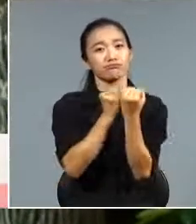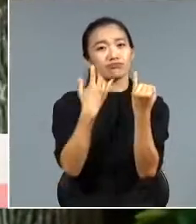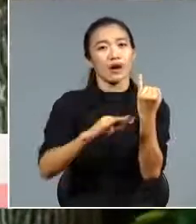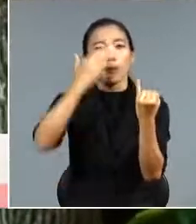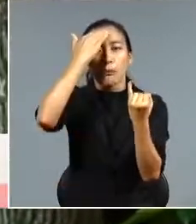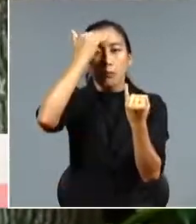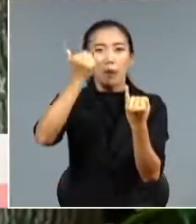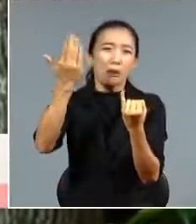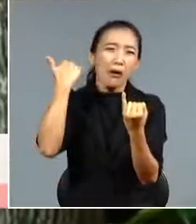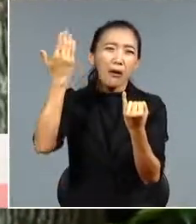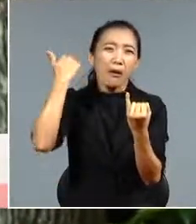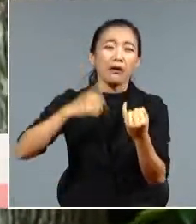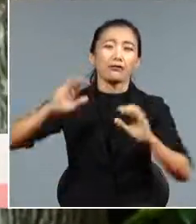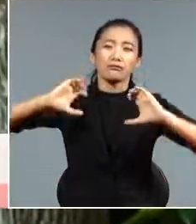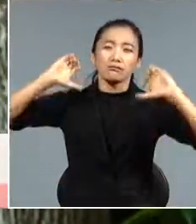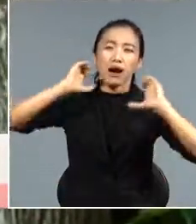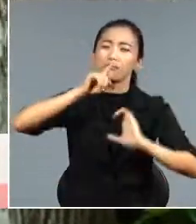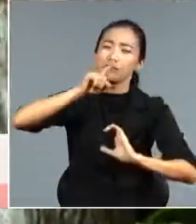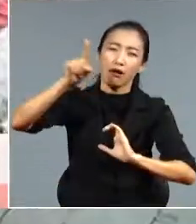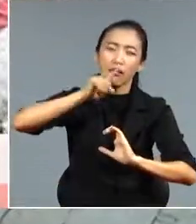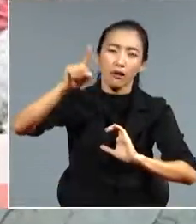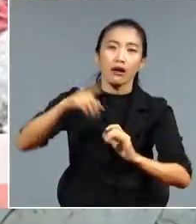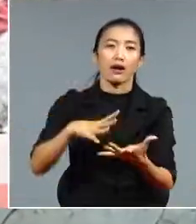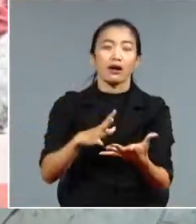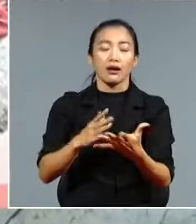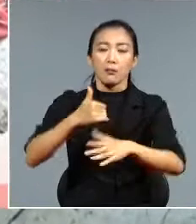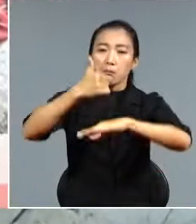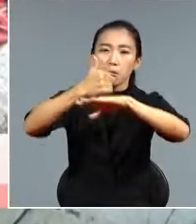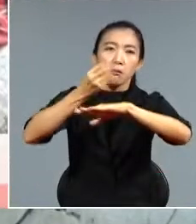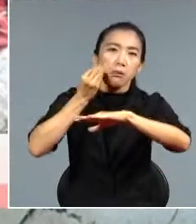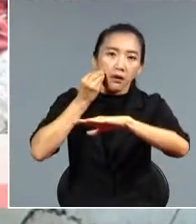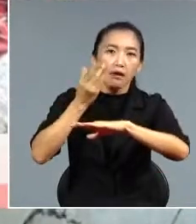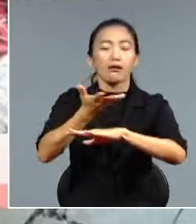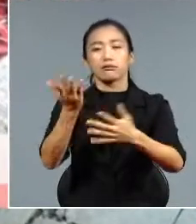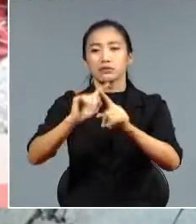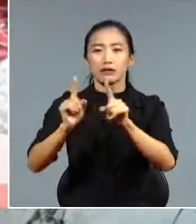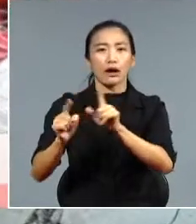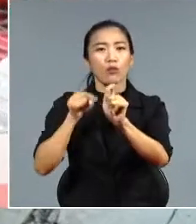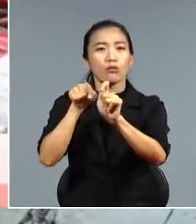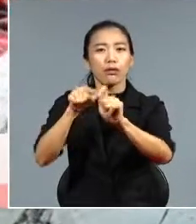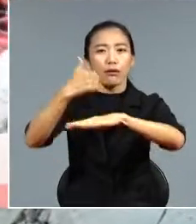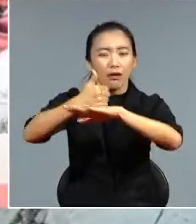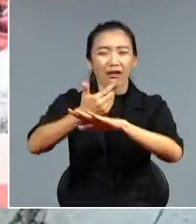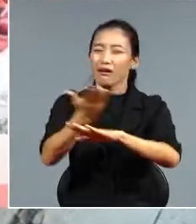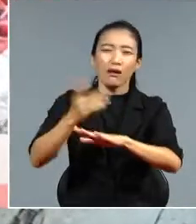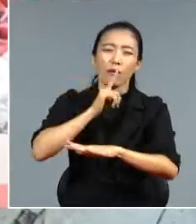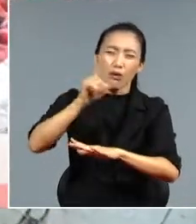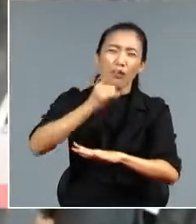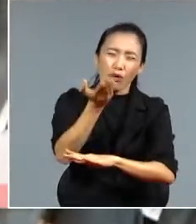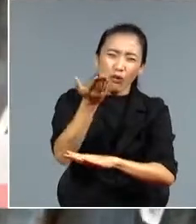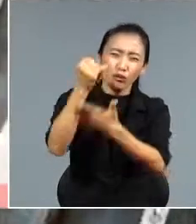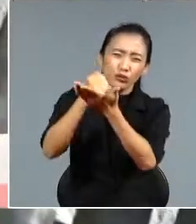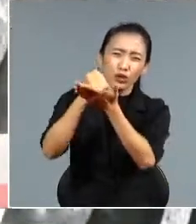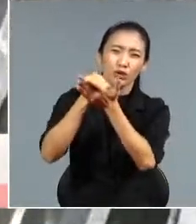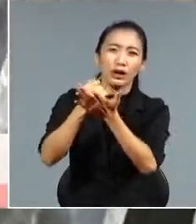ยเหลือนะฮะจากหน่วยงานของรัฐผ่านทางผู้ใหญ่บ้านแล้วก็อำเภอเนี่ยมาหลายปีแล้วแต่ไม่เคยได้รับความช่วยเหลือนะครับก็เลยต้องยอมรับความ